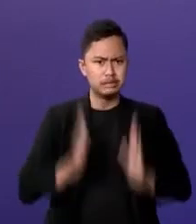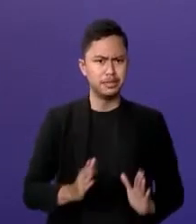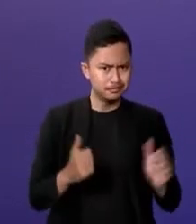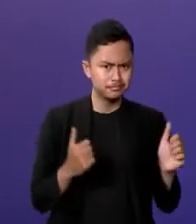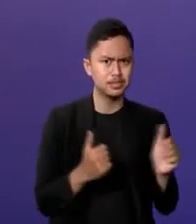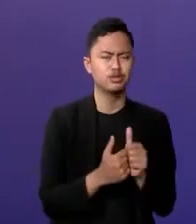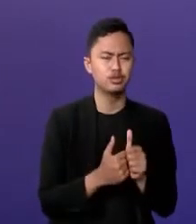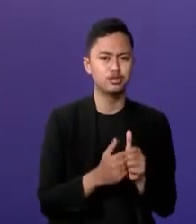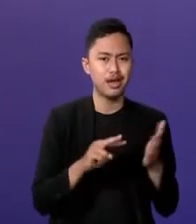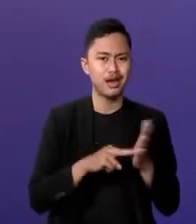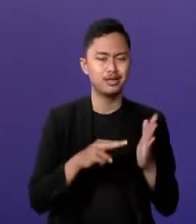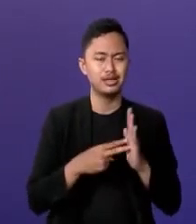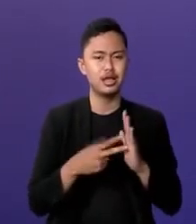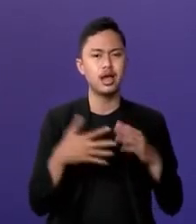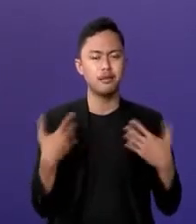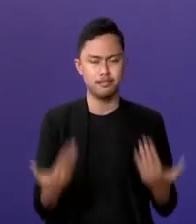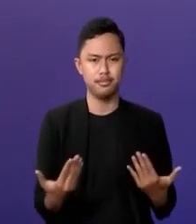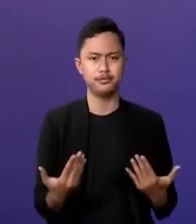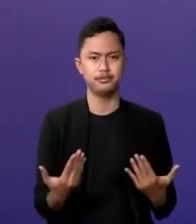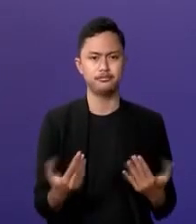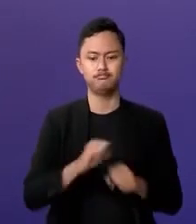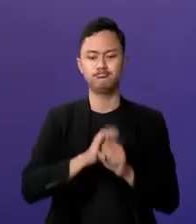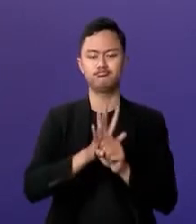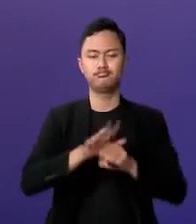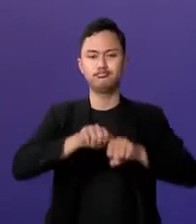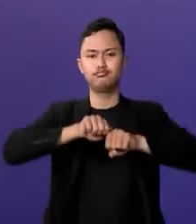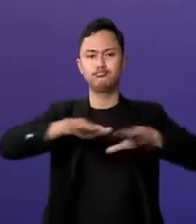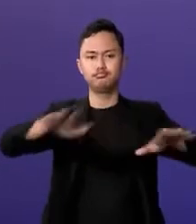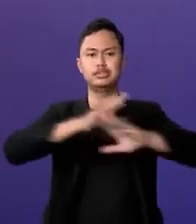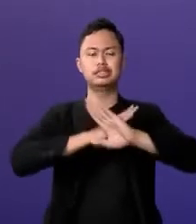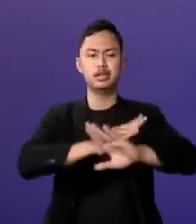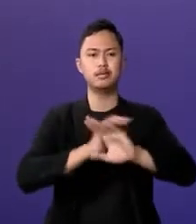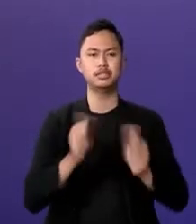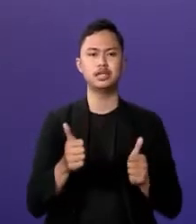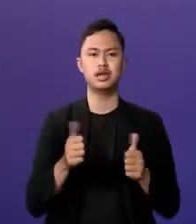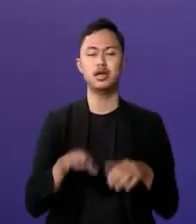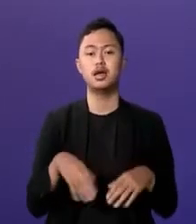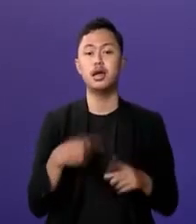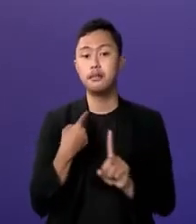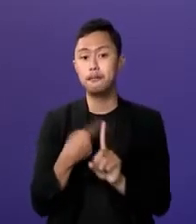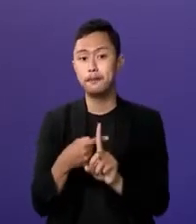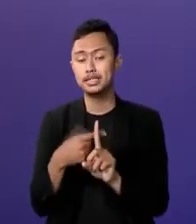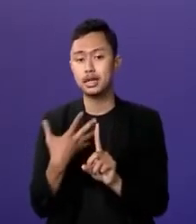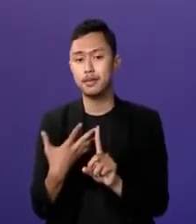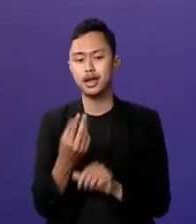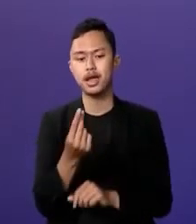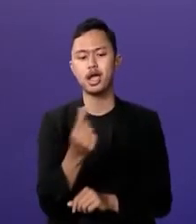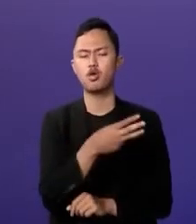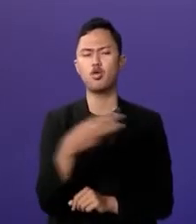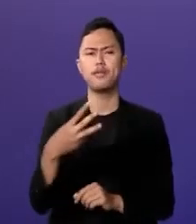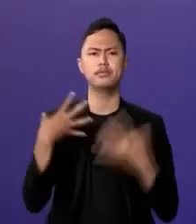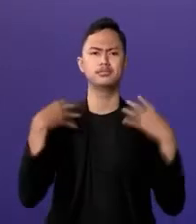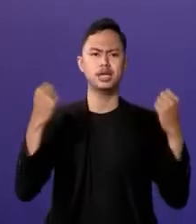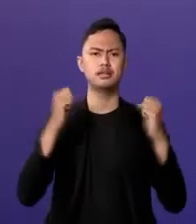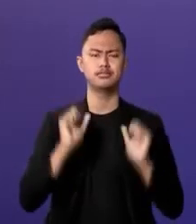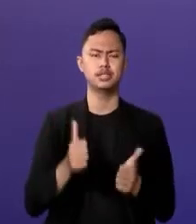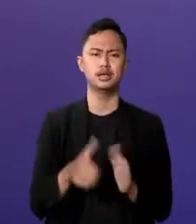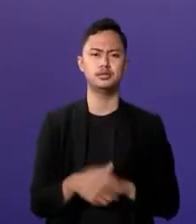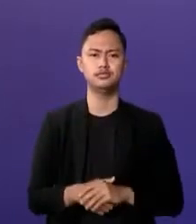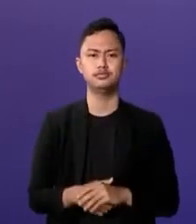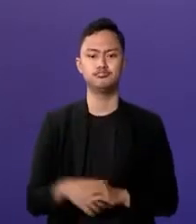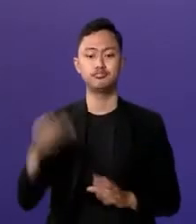disiplin maka bisa mencegah covert Namun kita juga bisa mulai memulihkan ekonomi